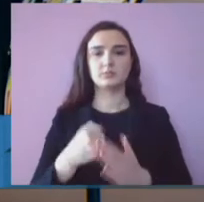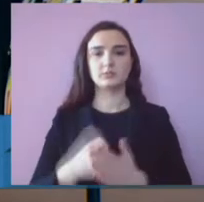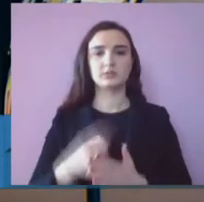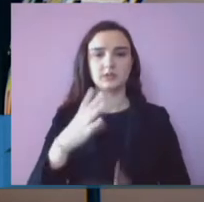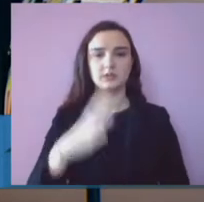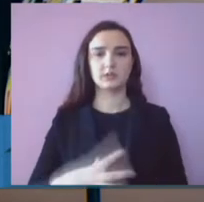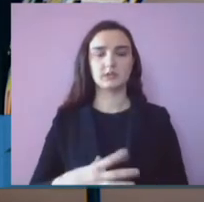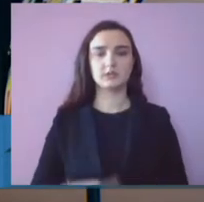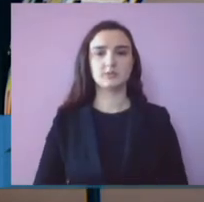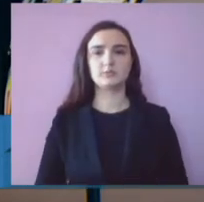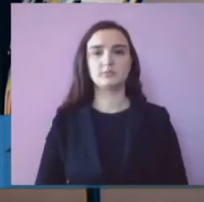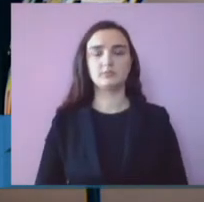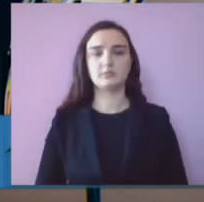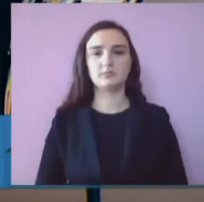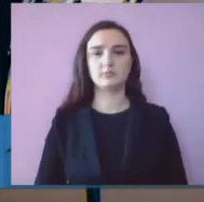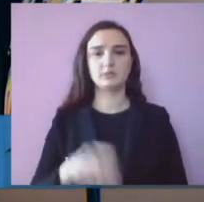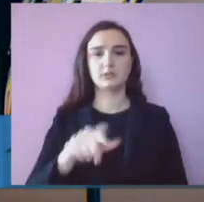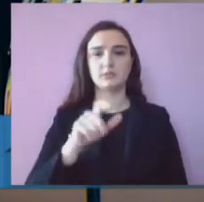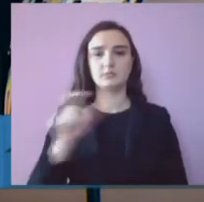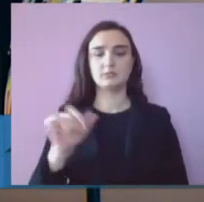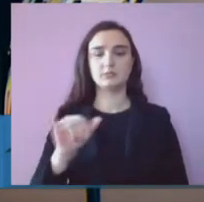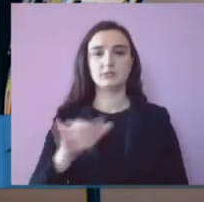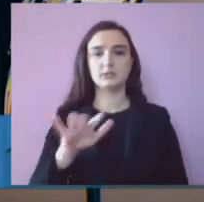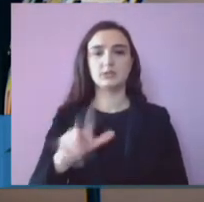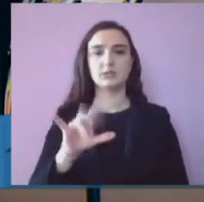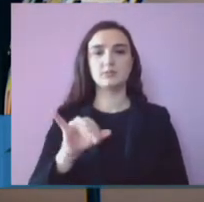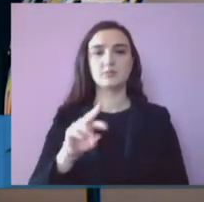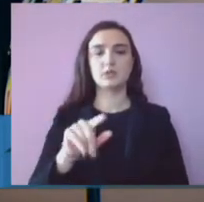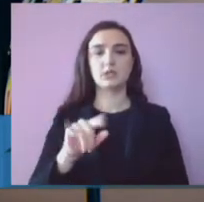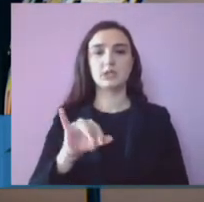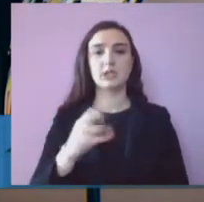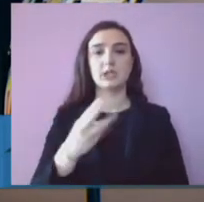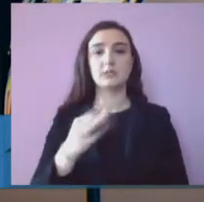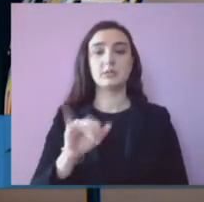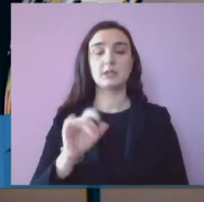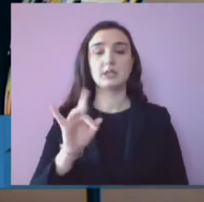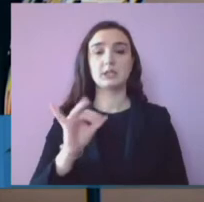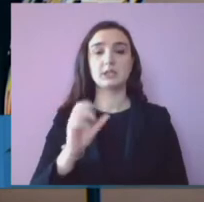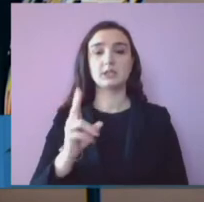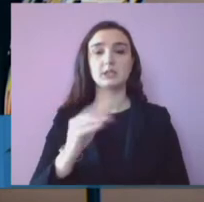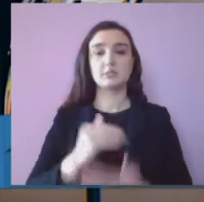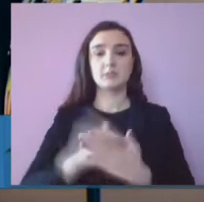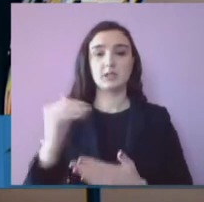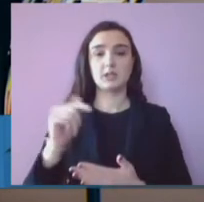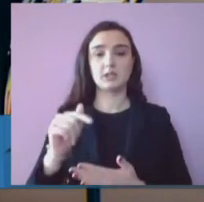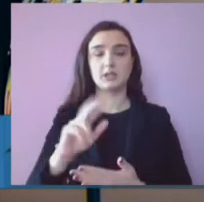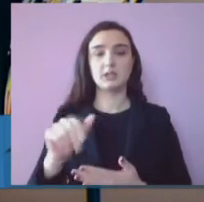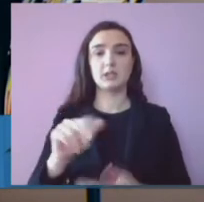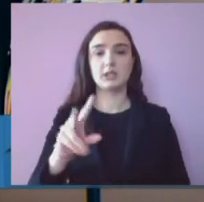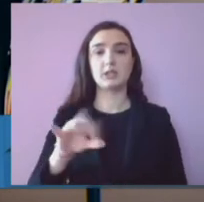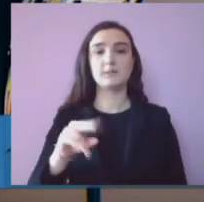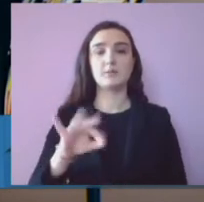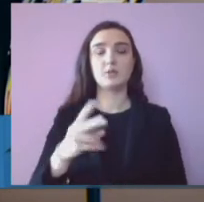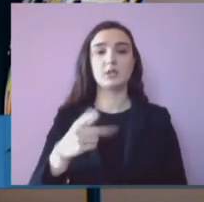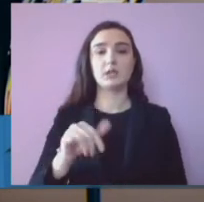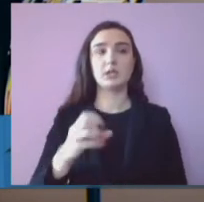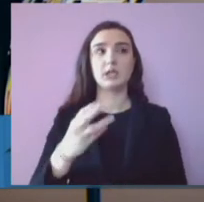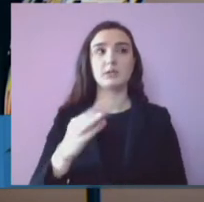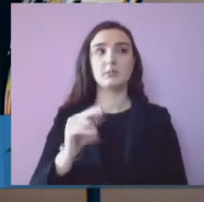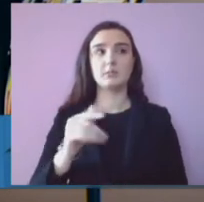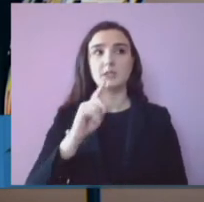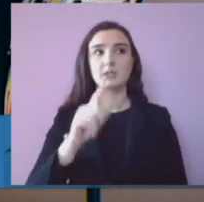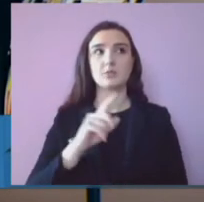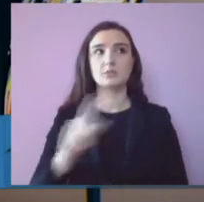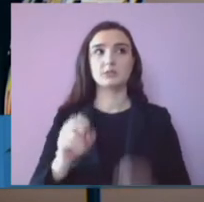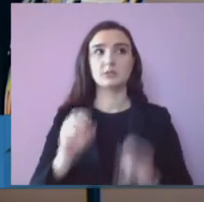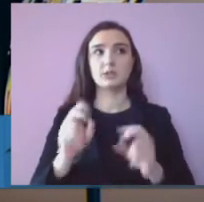იმ ადამიანებში, სადაც ჰიპოგლიკემიის რისკი მაღალია და ჰიპოგლიკემია მისთვის განსაკუთრებით სახიფათოა, მე